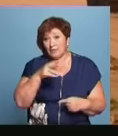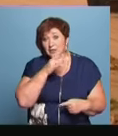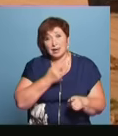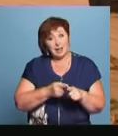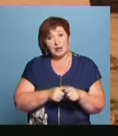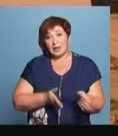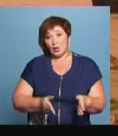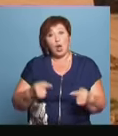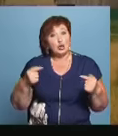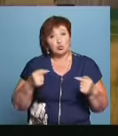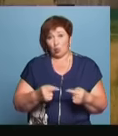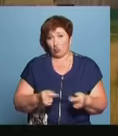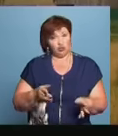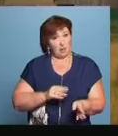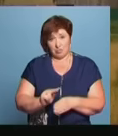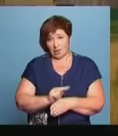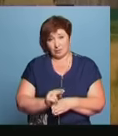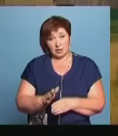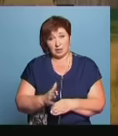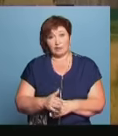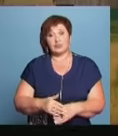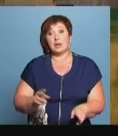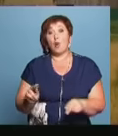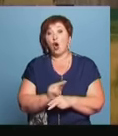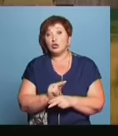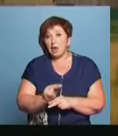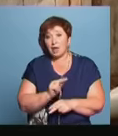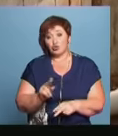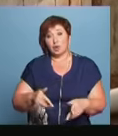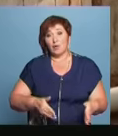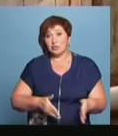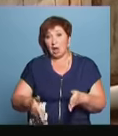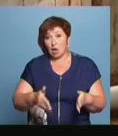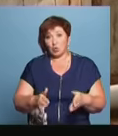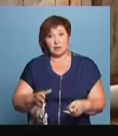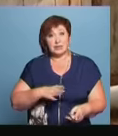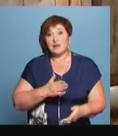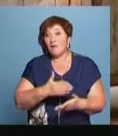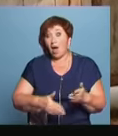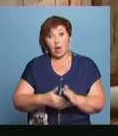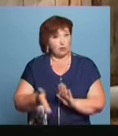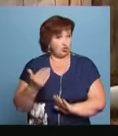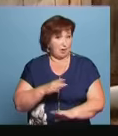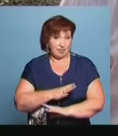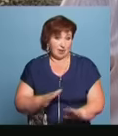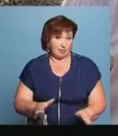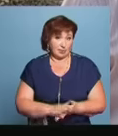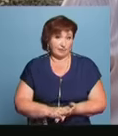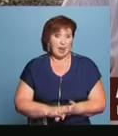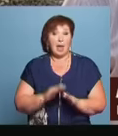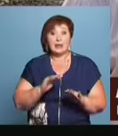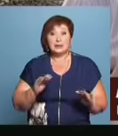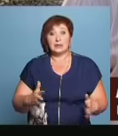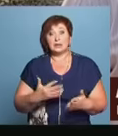дорога точно простоит, заручился подрядчик в деревне Серп. Ее очень ждут, дороги здесь вообще не было. Дети, это более